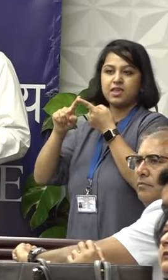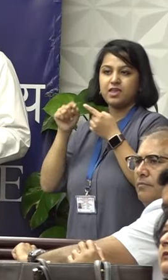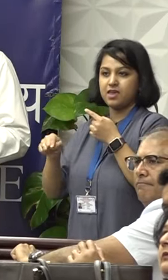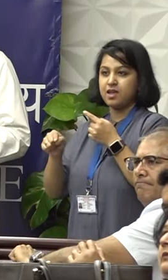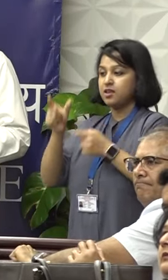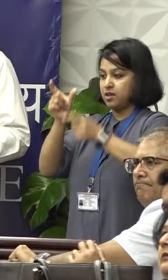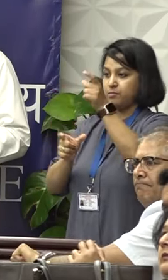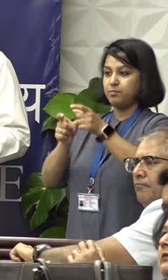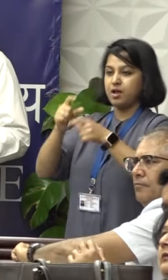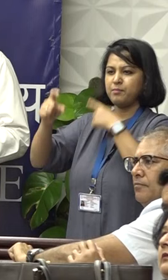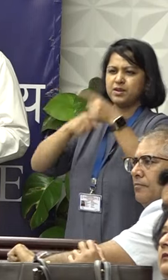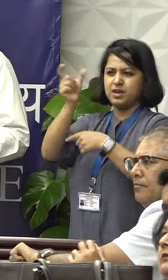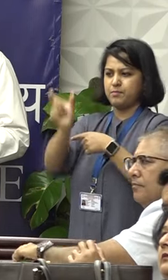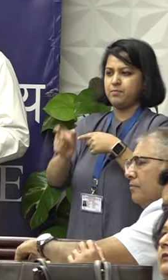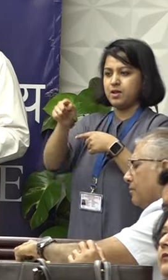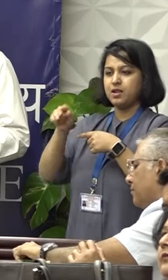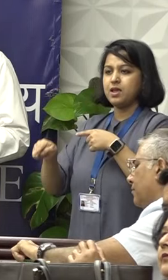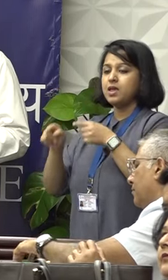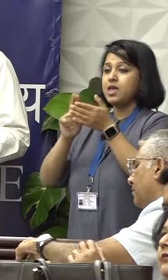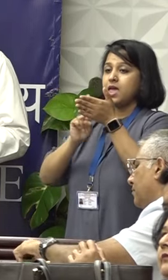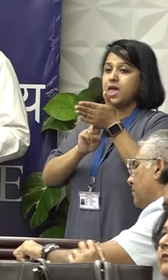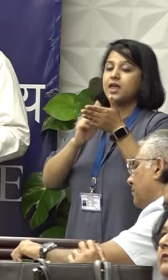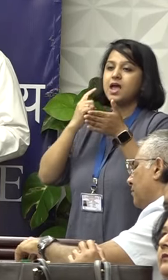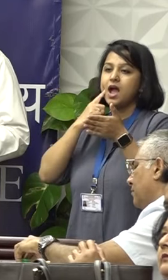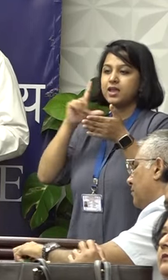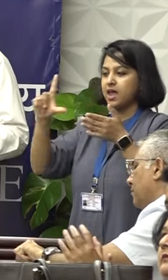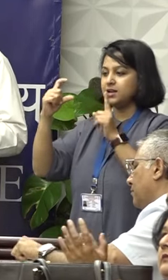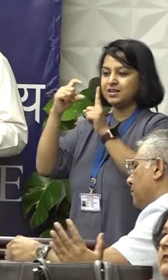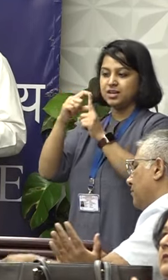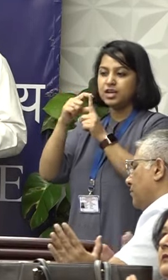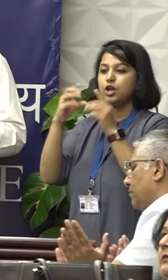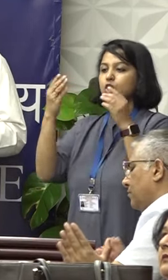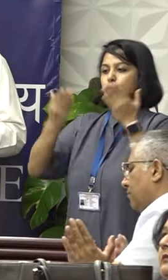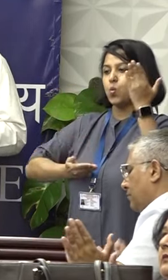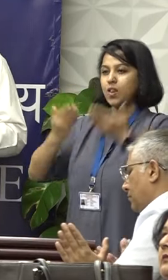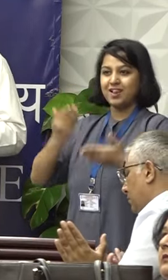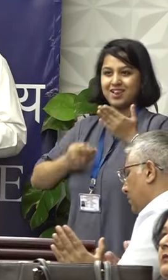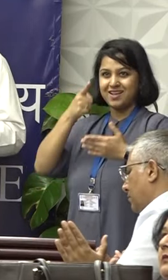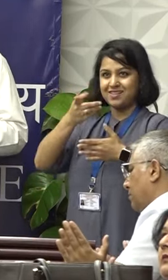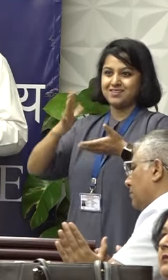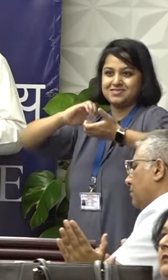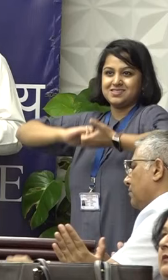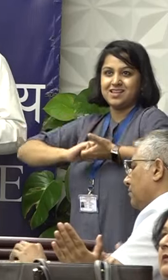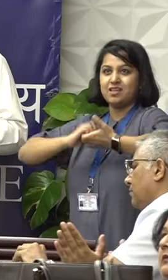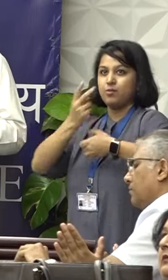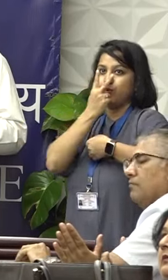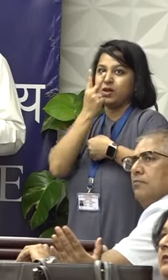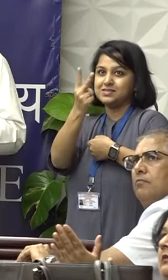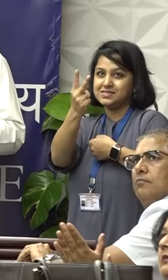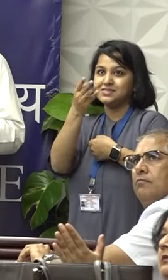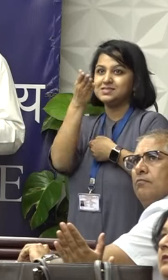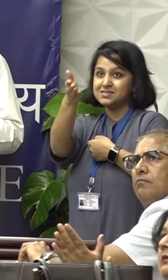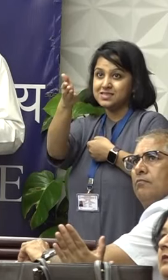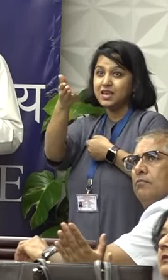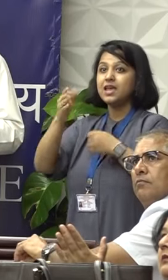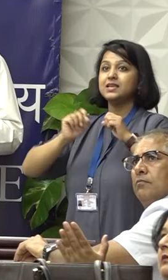सहयोग कोलकाता NILD कोलकाता के साथ साझा करेंगे। आप देख पा रहे हैं मंच पर स्क्रीन पर साइन MOU एक्सचेंज